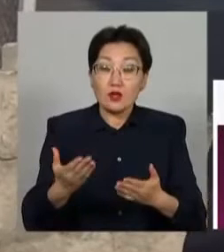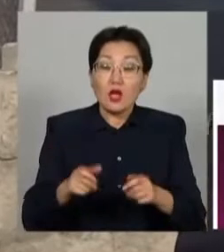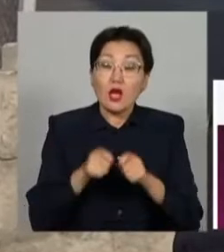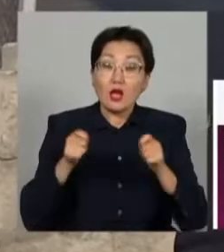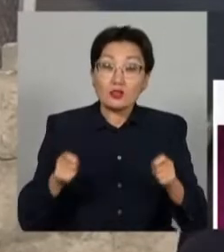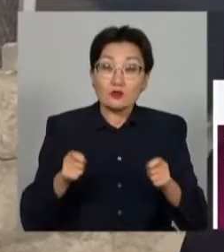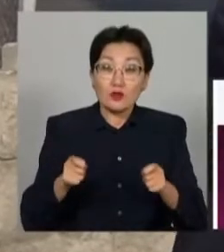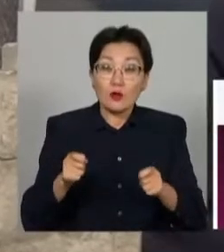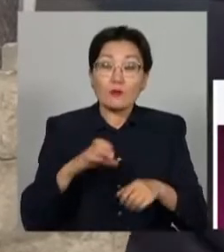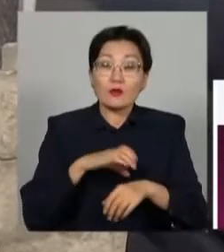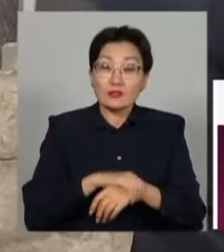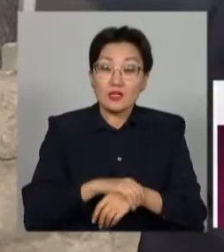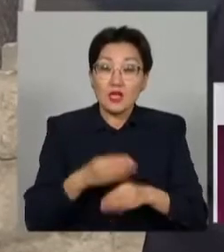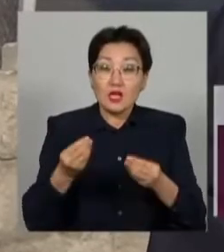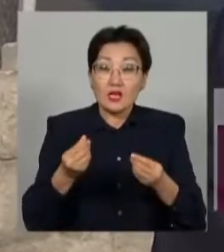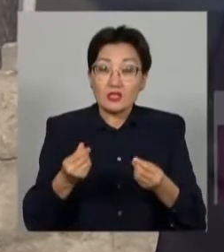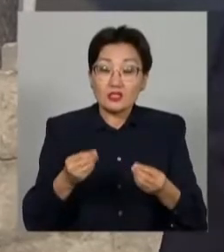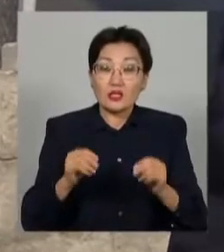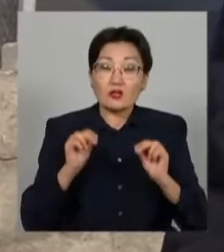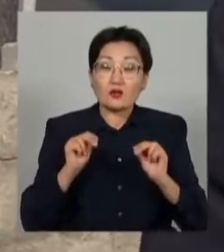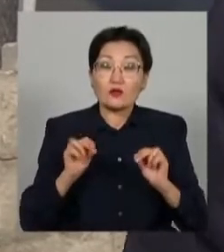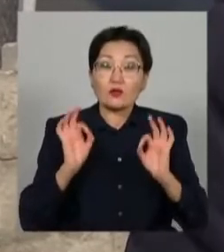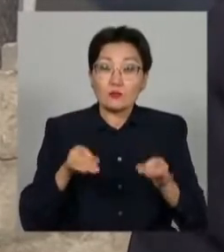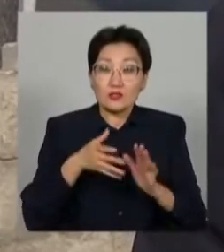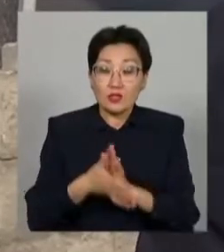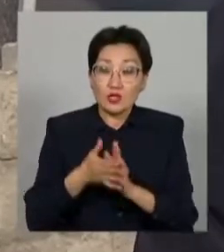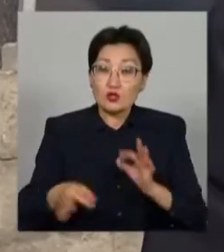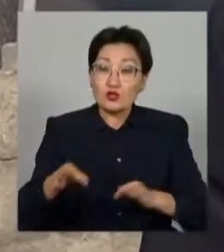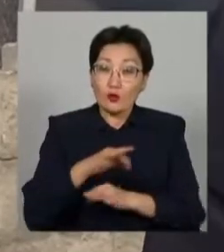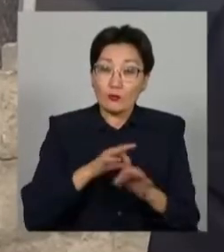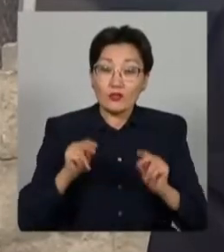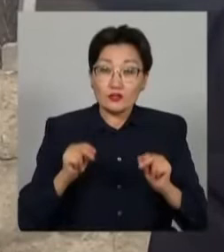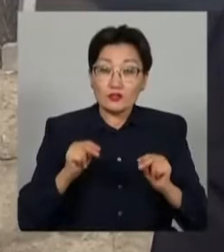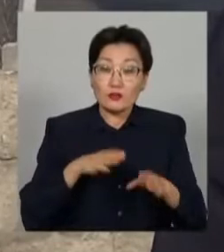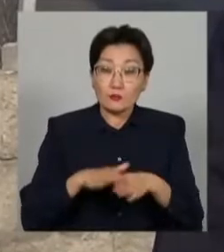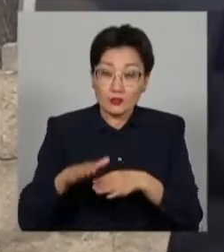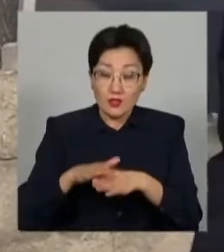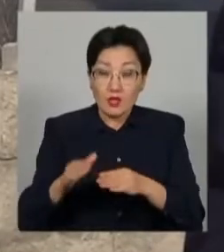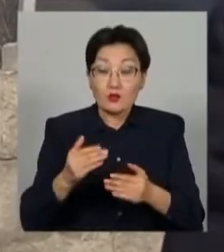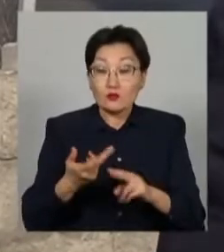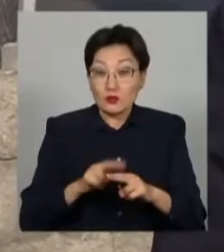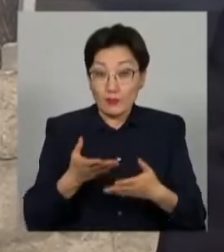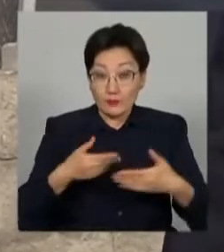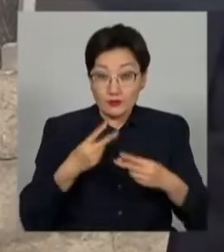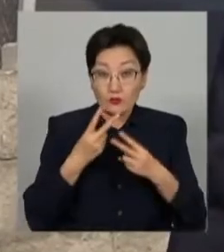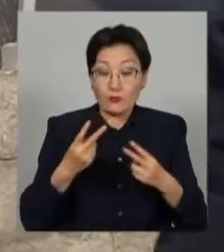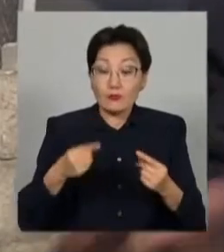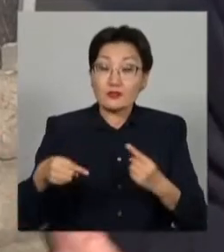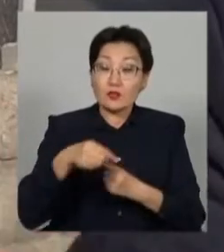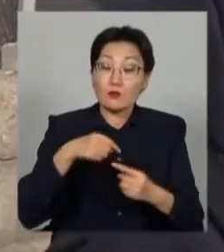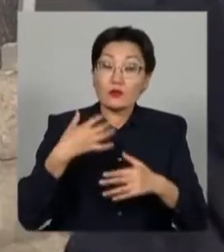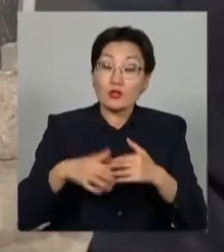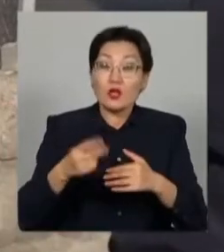ашудың бір жолы қаржының ашықтығы, жобалардың ашықтығы. Сонда көріп отырамыз. Мінекей, бір бизнес